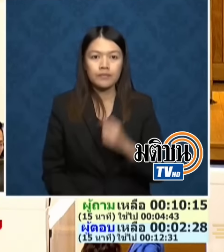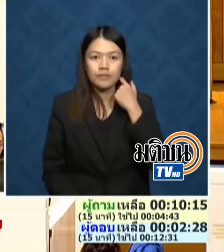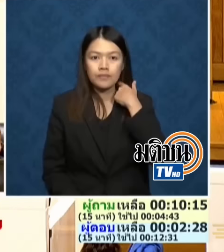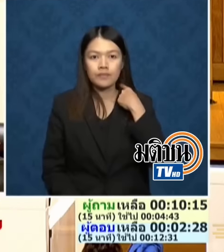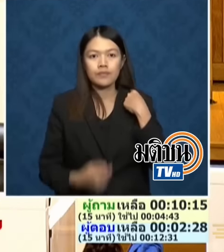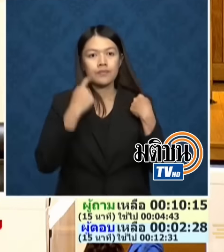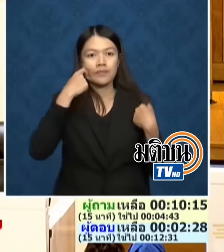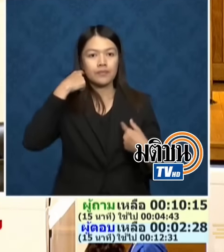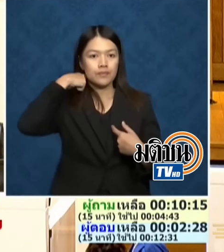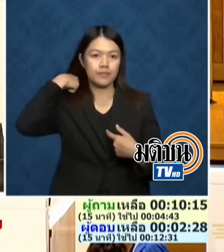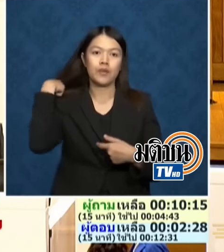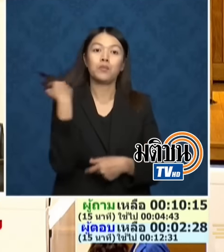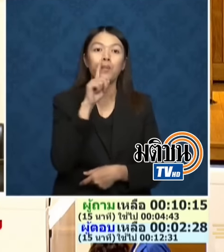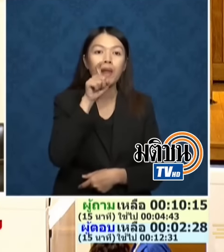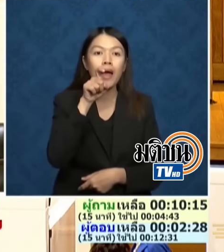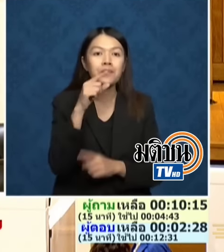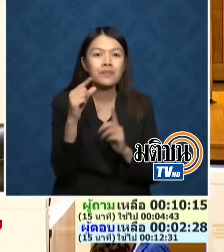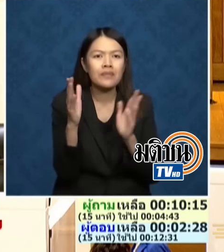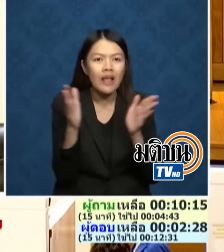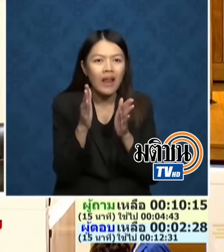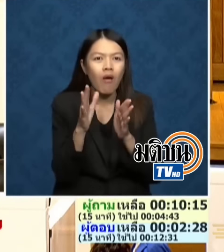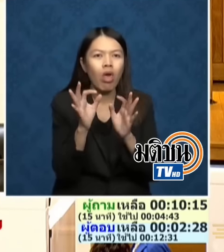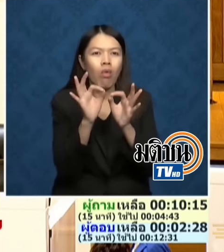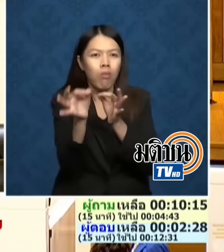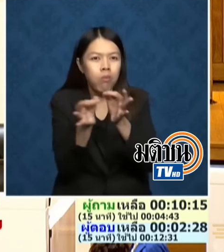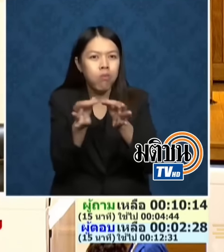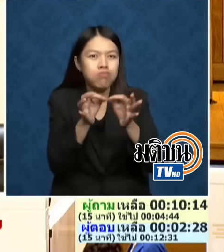ถามสนๆทานนำตีตอบยาวเลยนะครับ